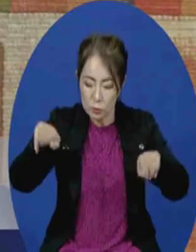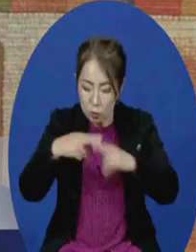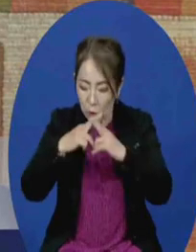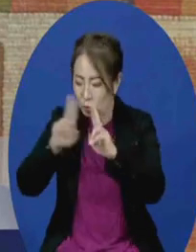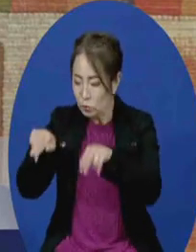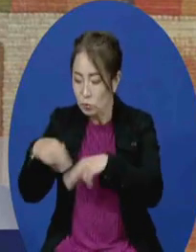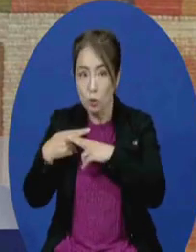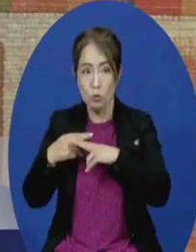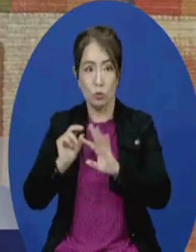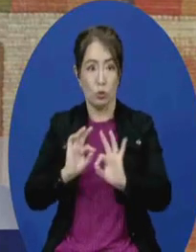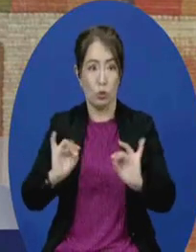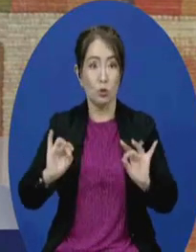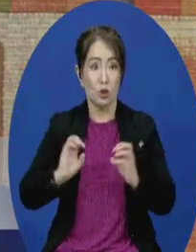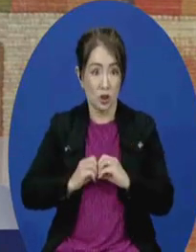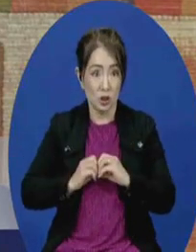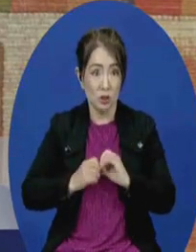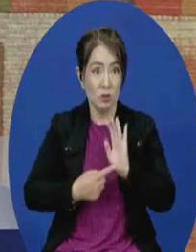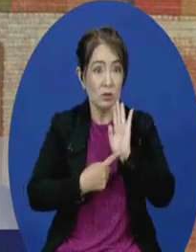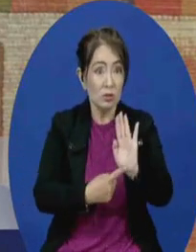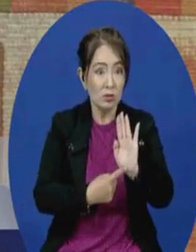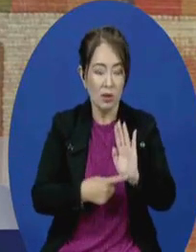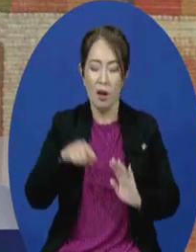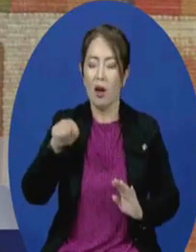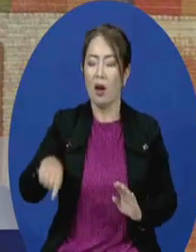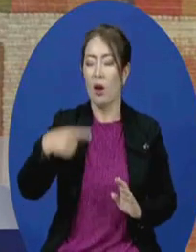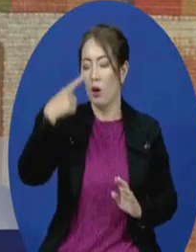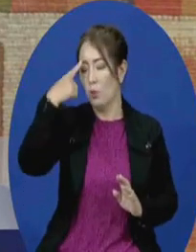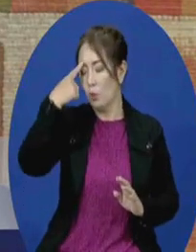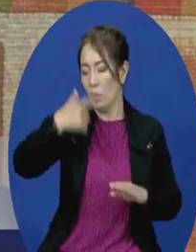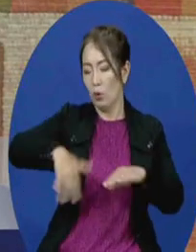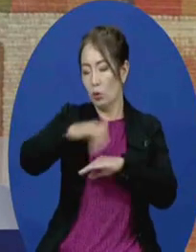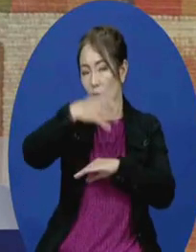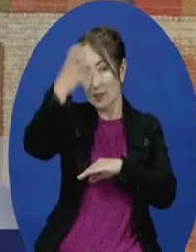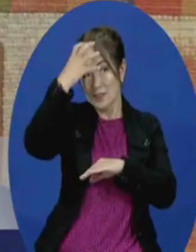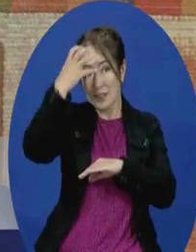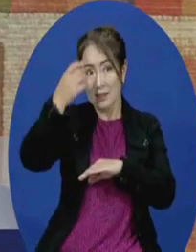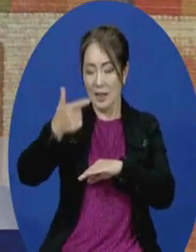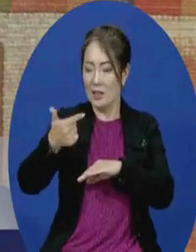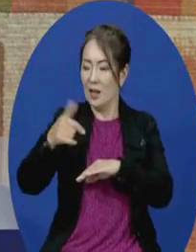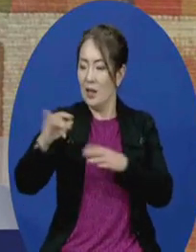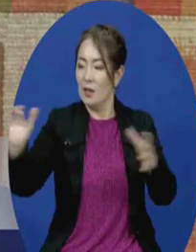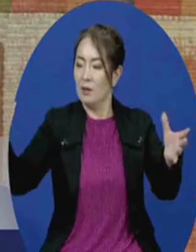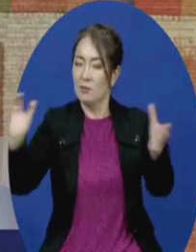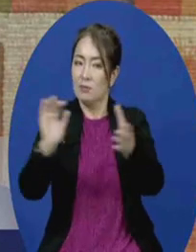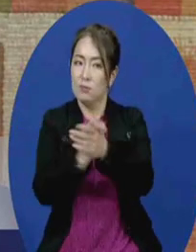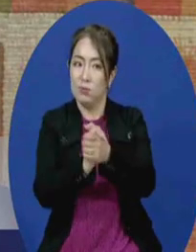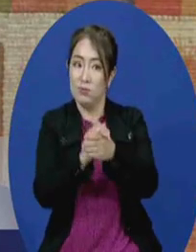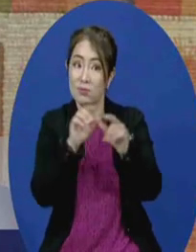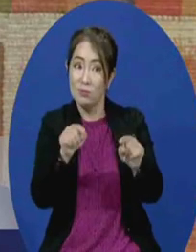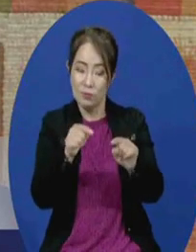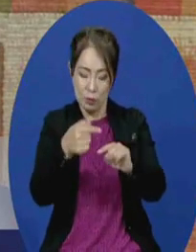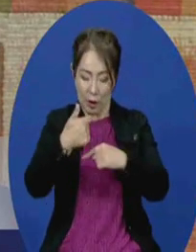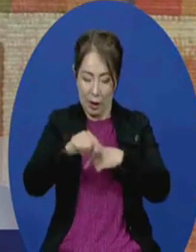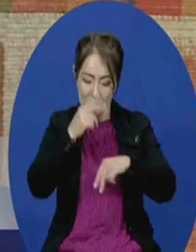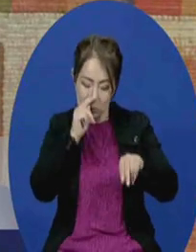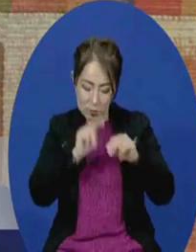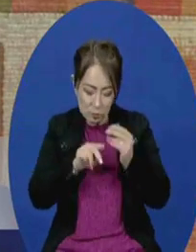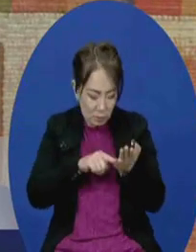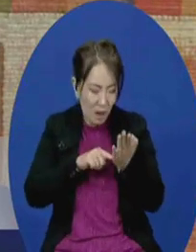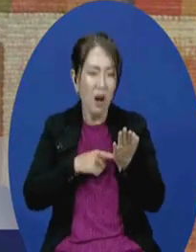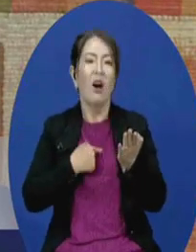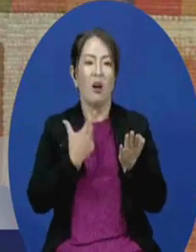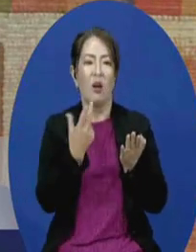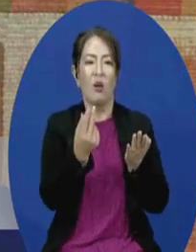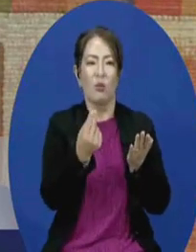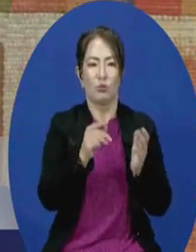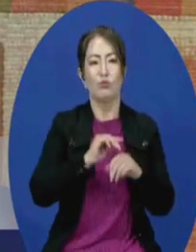газрын одоо зүгээс энэ хамтран ажиллах гэрээ байгуулсан хөндлөнгийн шинжилгээний дүгнэлтийг бол хүлээн зөвшөөрсөн байж байгаа. Тэгэхээр бол үндсэндээ